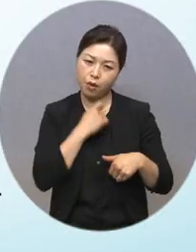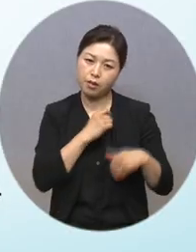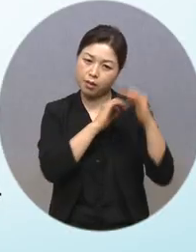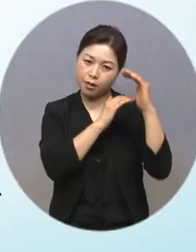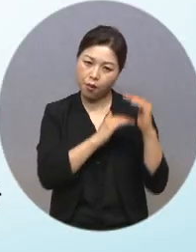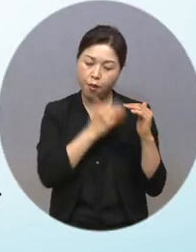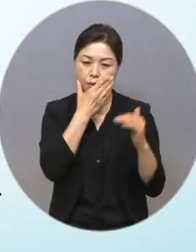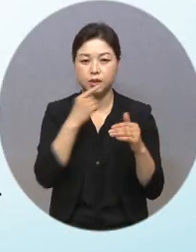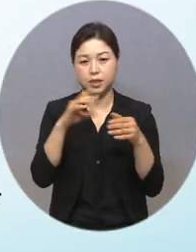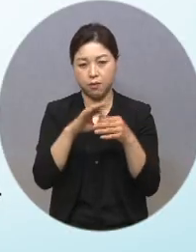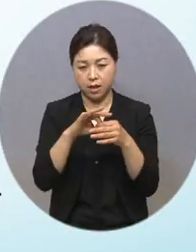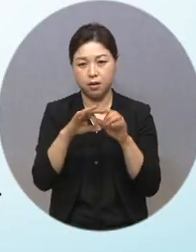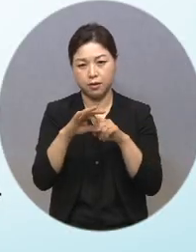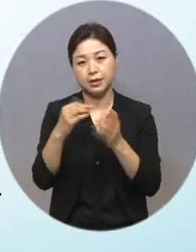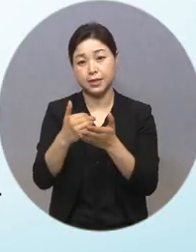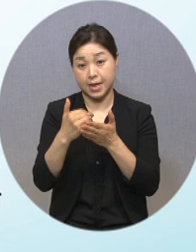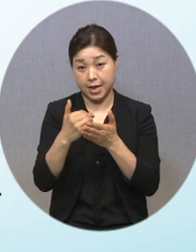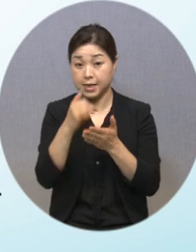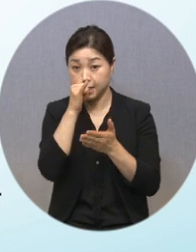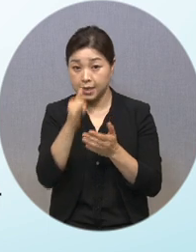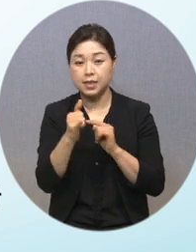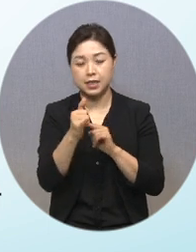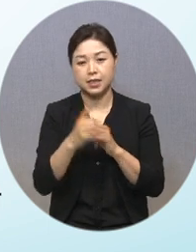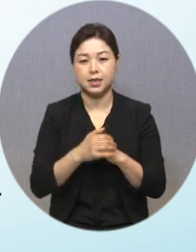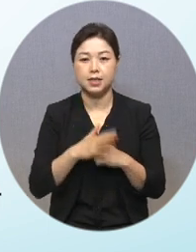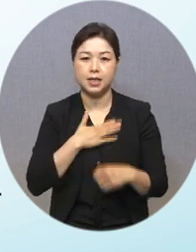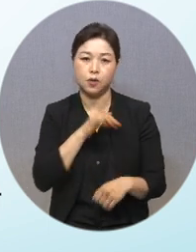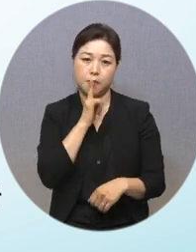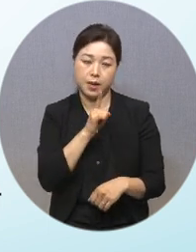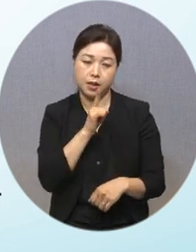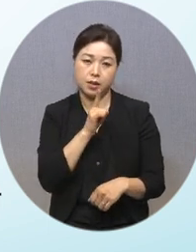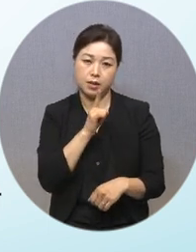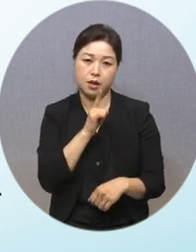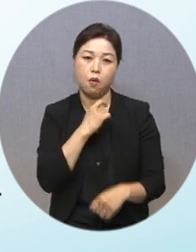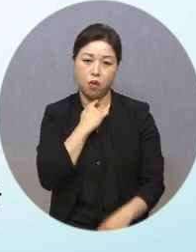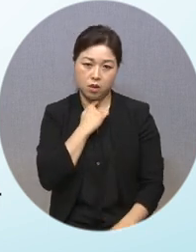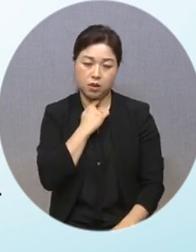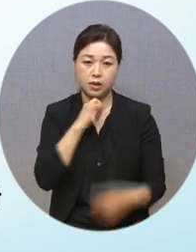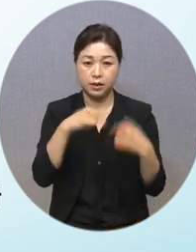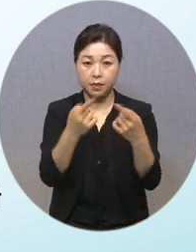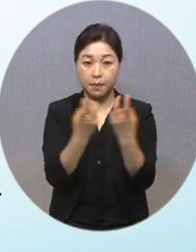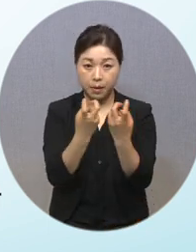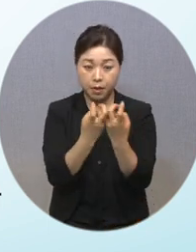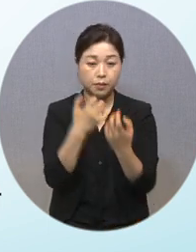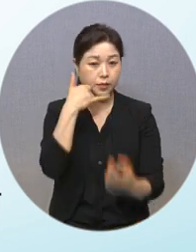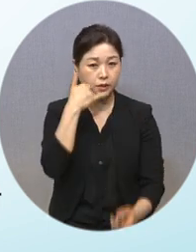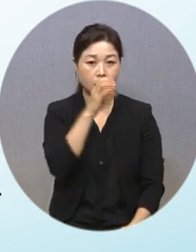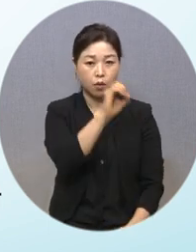관련 제보를 전해드리는 나도 말좀 합시다 참여 방법은 전화번호